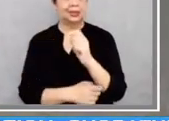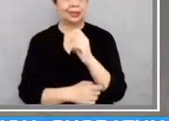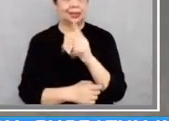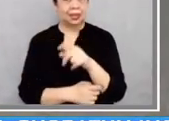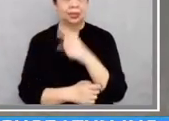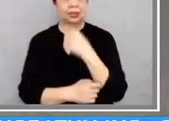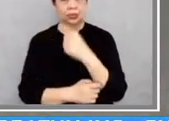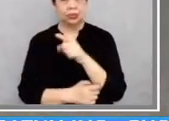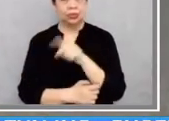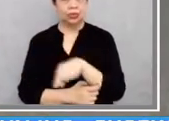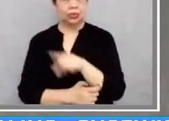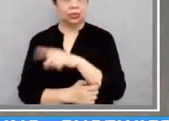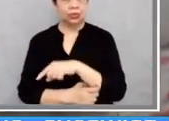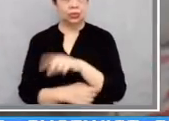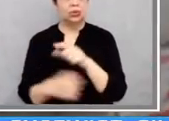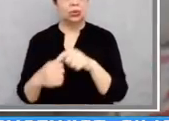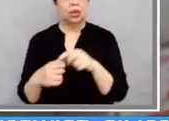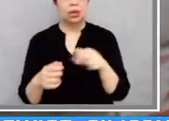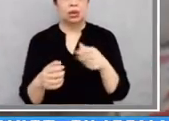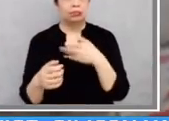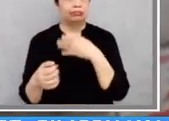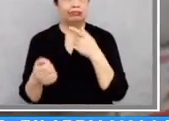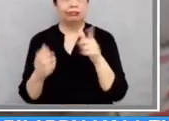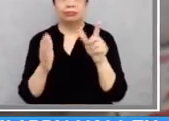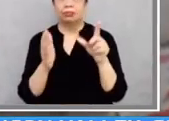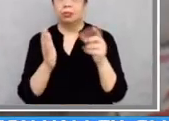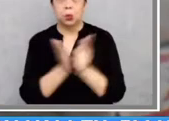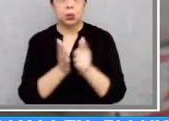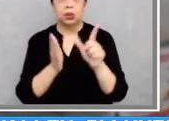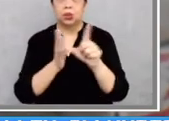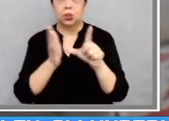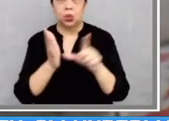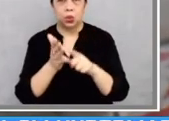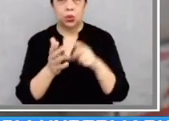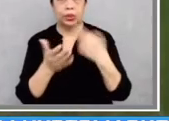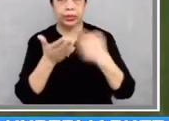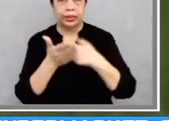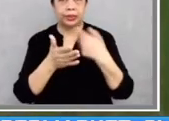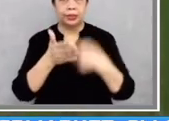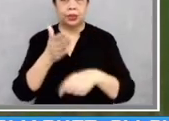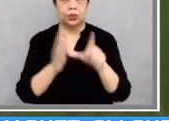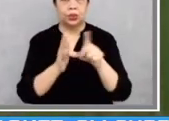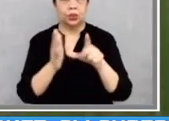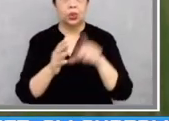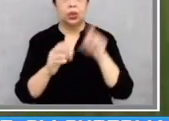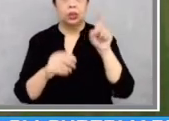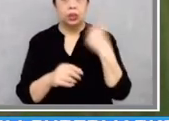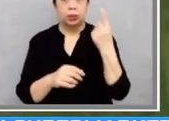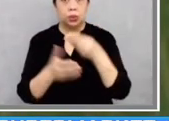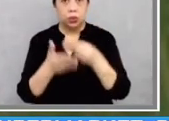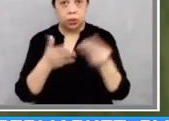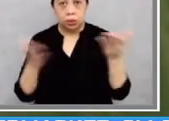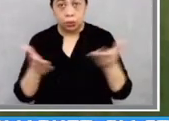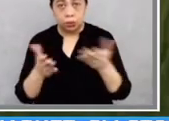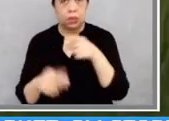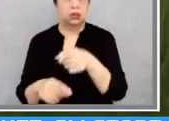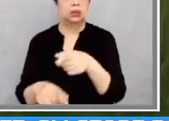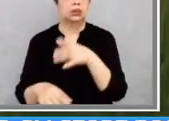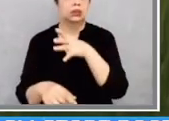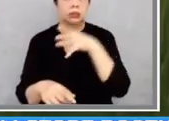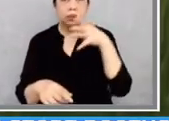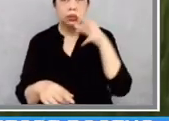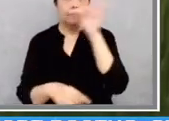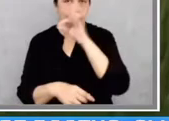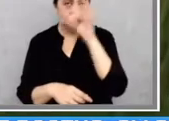Department of Agriculture, labag ito sa rice tariffication law. Dapat daw kasi sa mga lokal na magsasaka lang bumili ng pang-buffer stock. Sabi naman ni